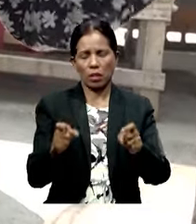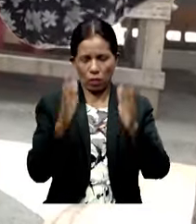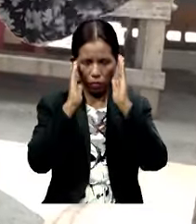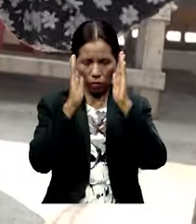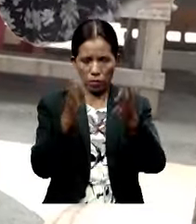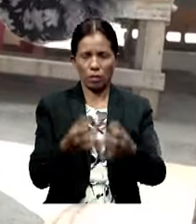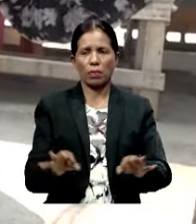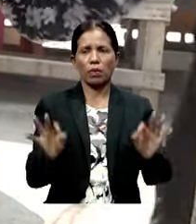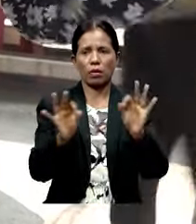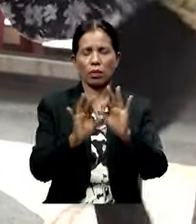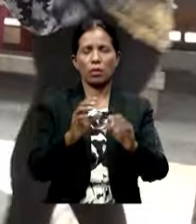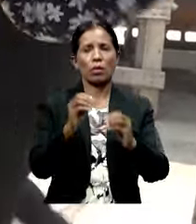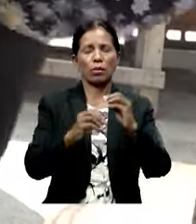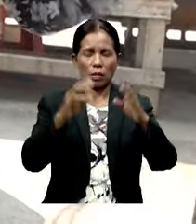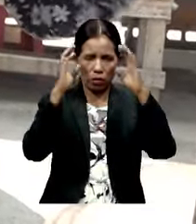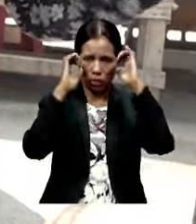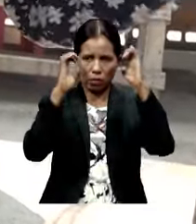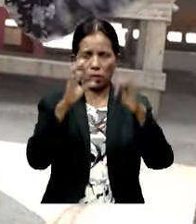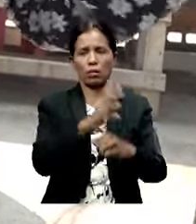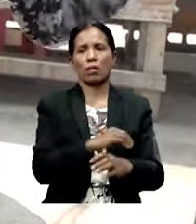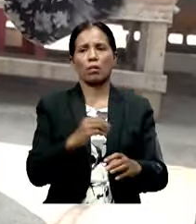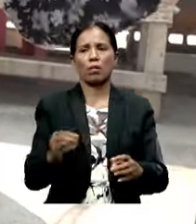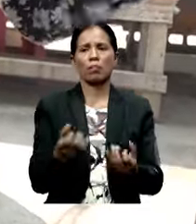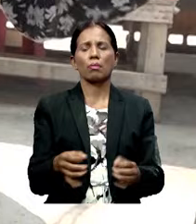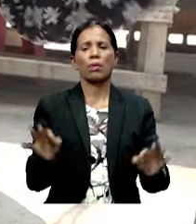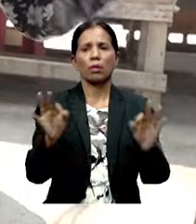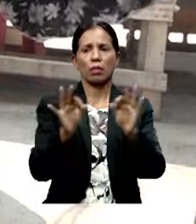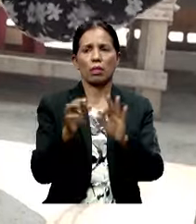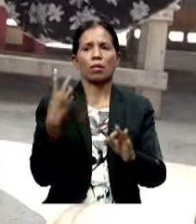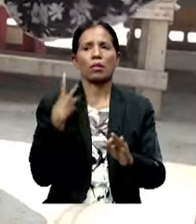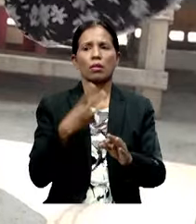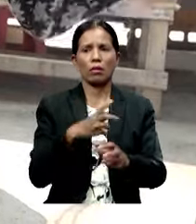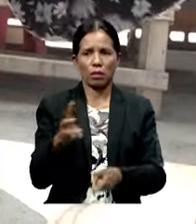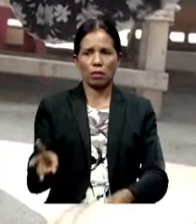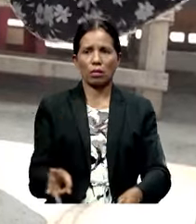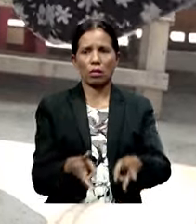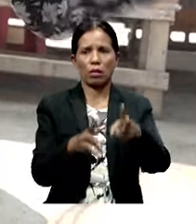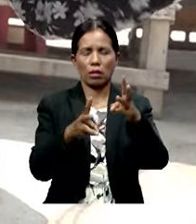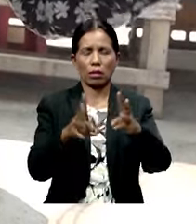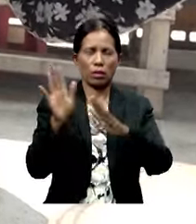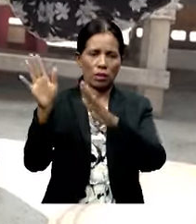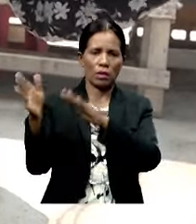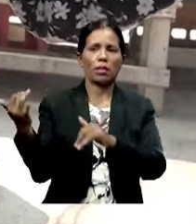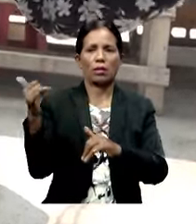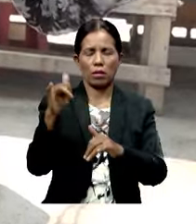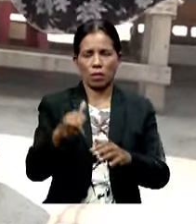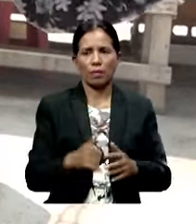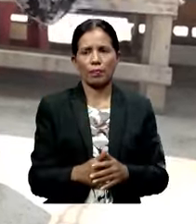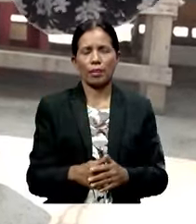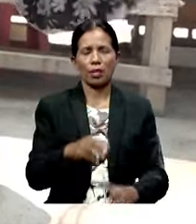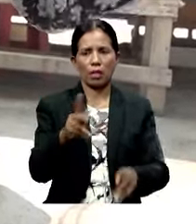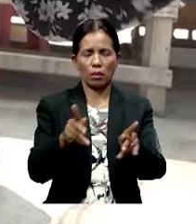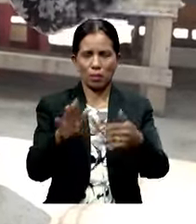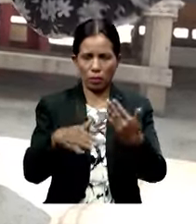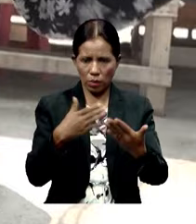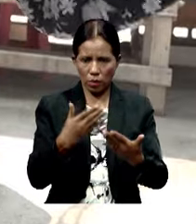ba iha area edukasyon, Nomos prioridad liu bayi hai tenia estrada, bayi area rural sira. Atu nune i tenia komunidad